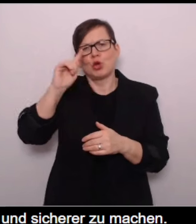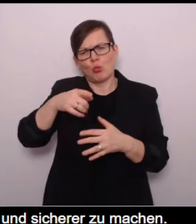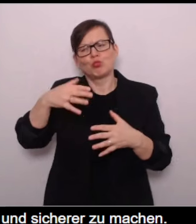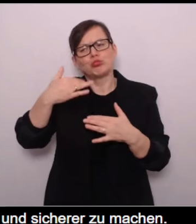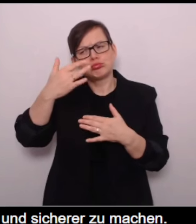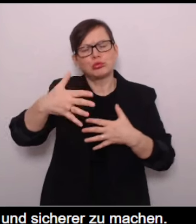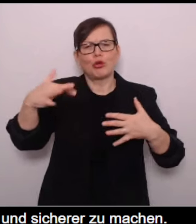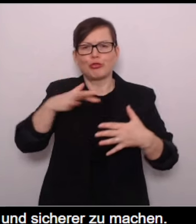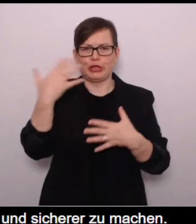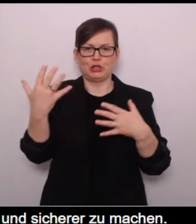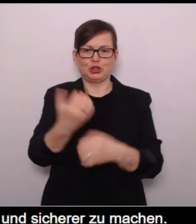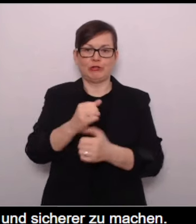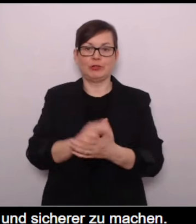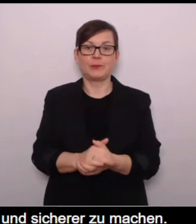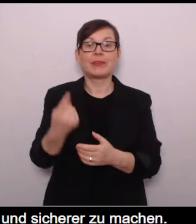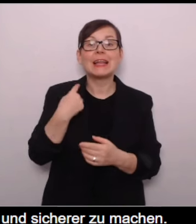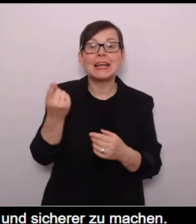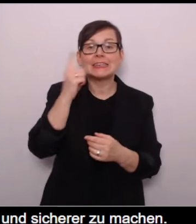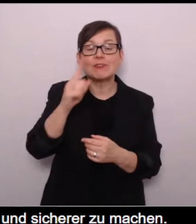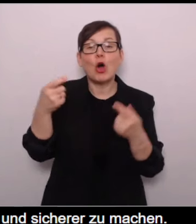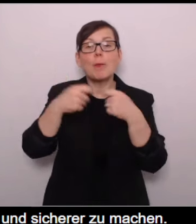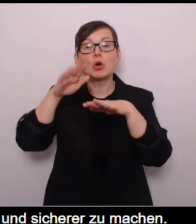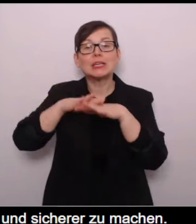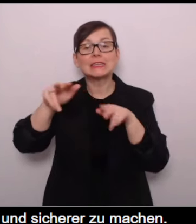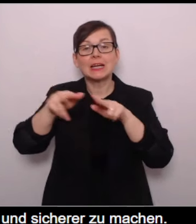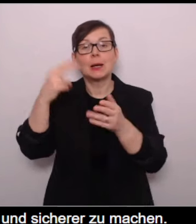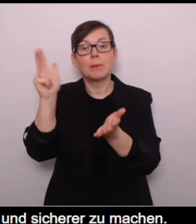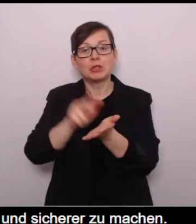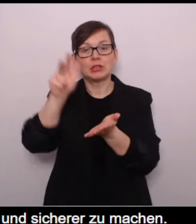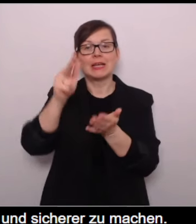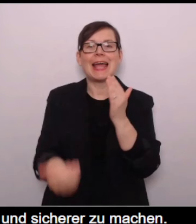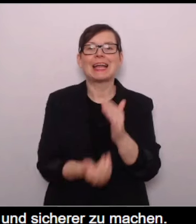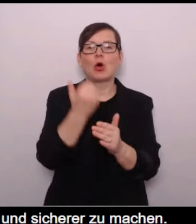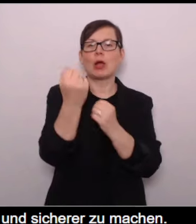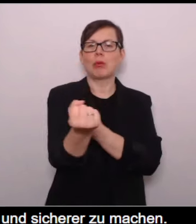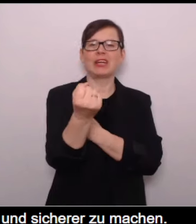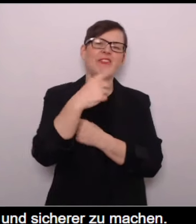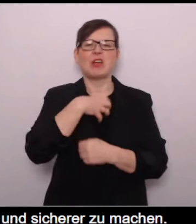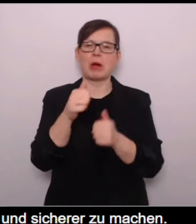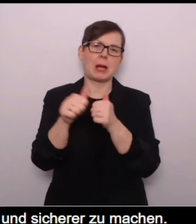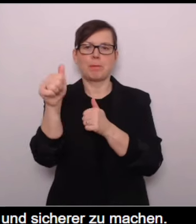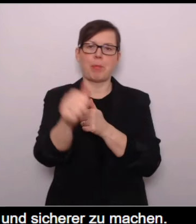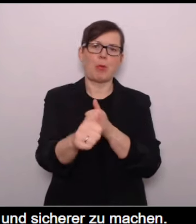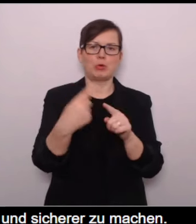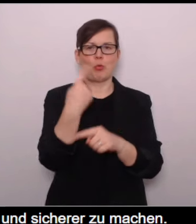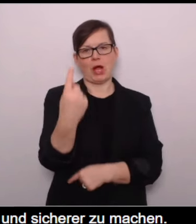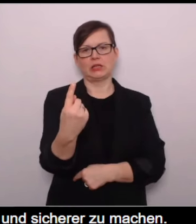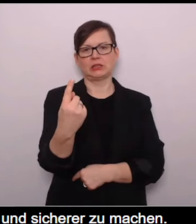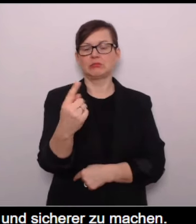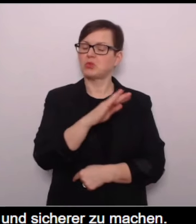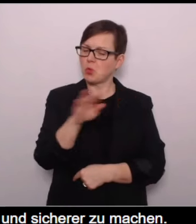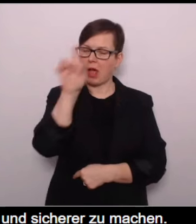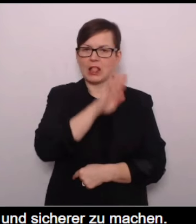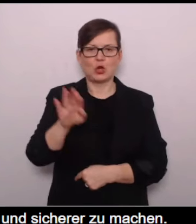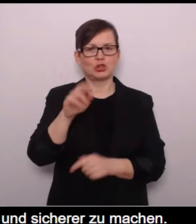Wir machen die Sache ein bisschen herausfordernder, aber wir glauben trotzdem daran, dass vieles möglich ist. Warum? Wir haben letzte Woche von der Bundesnetzagentur bestätigt